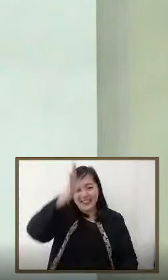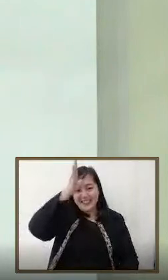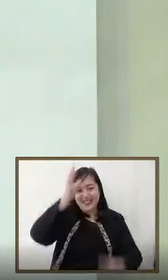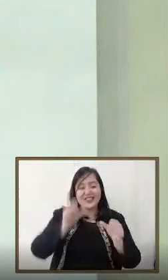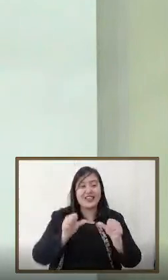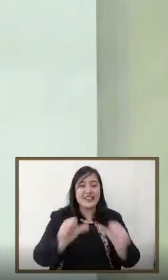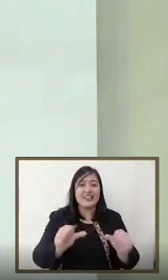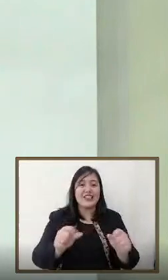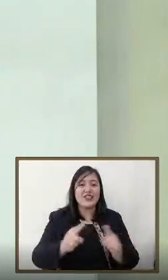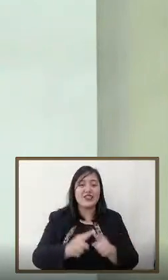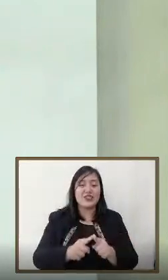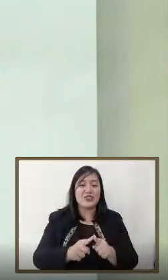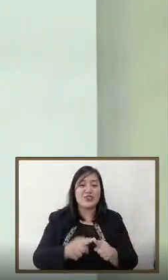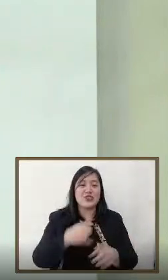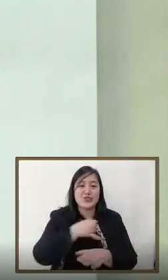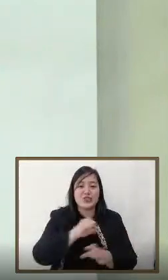mga